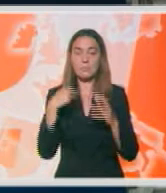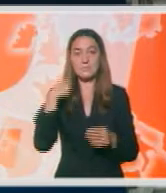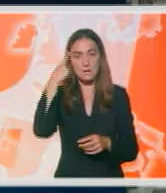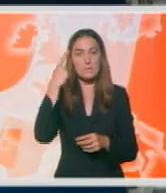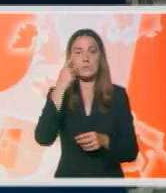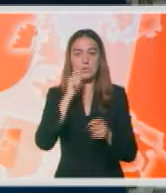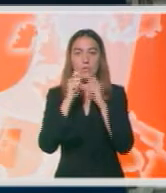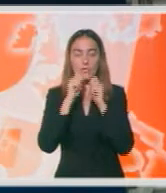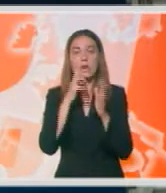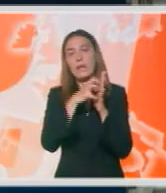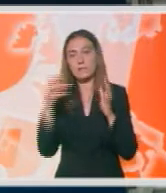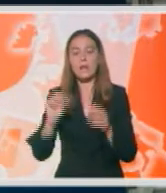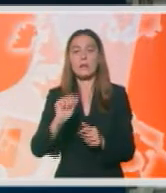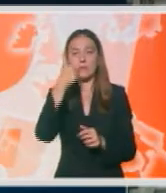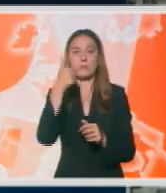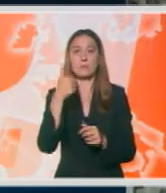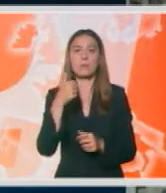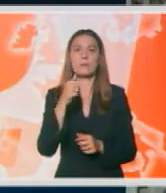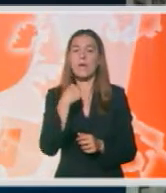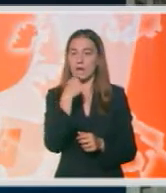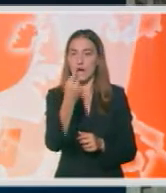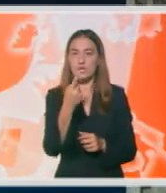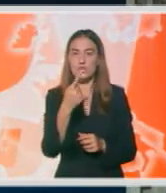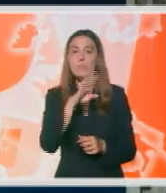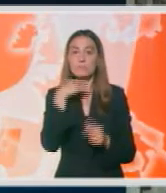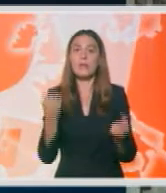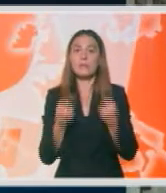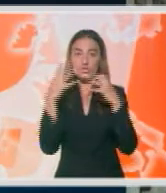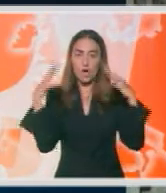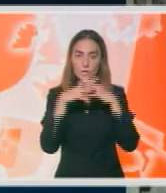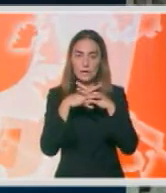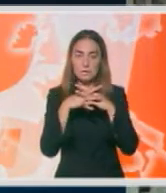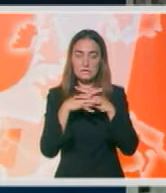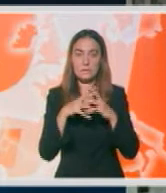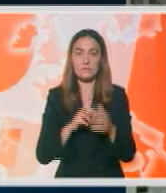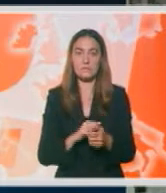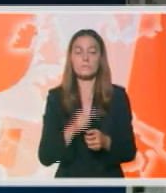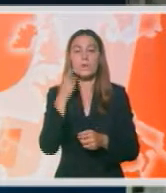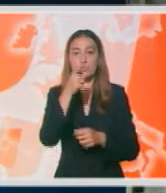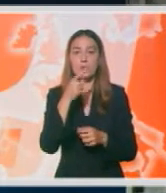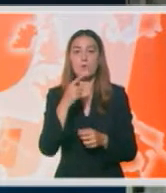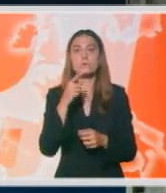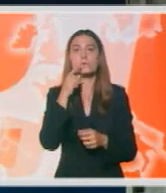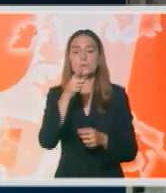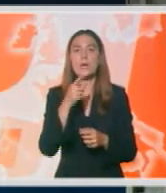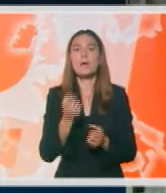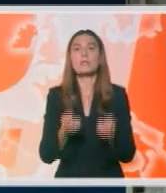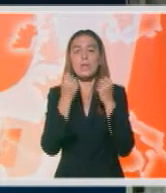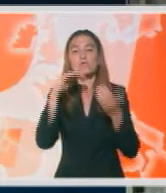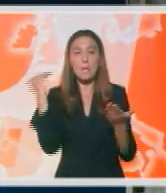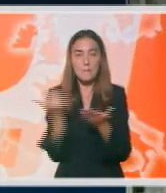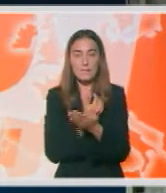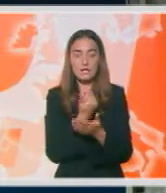sve to govori da smo i dalje favoriti. Kažem, vrlo teška utakmica, to su podneblja da se teško